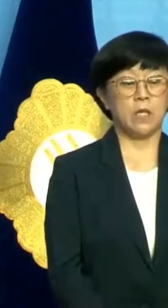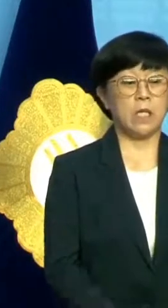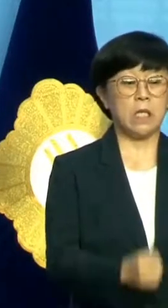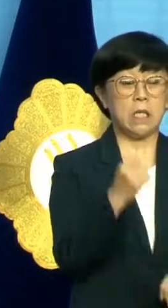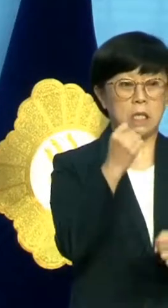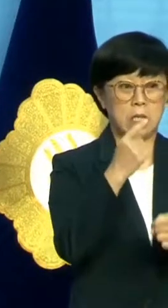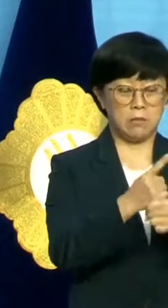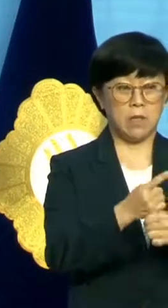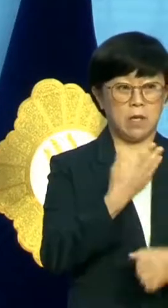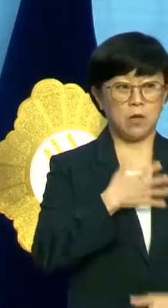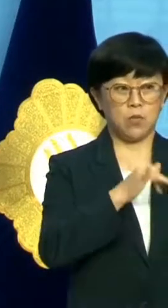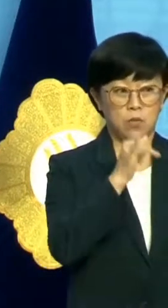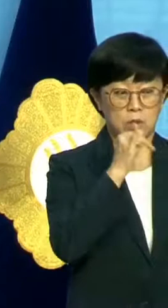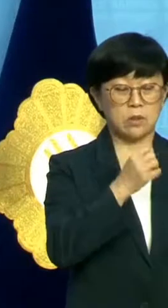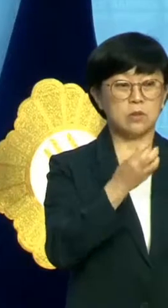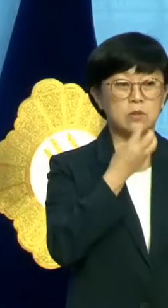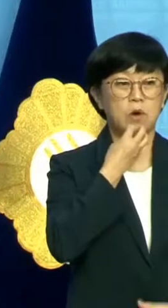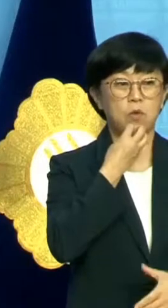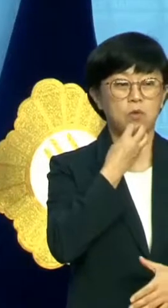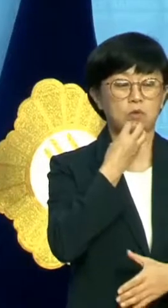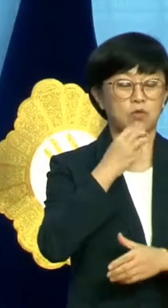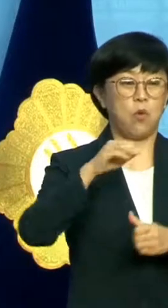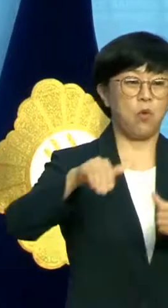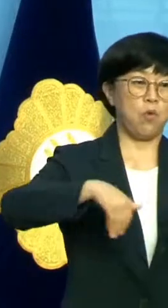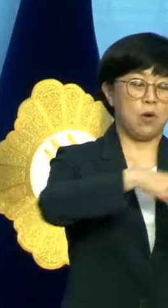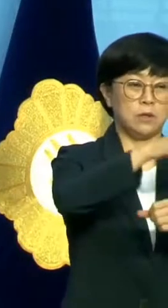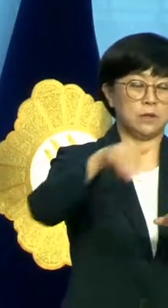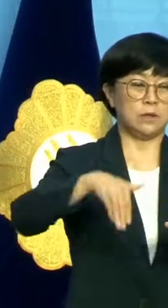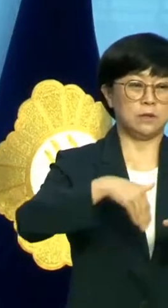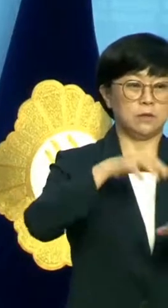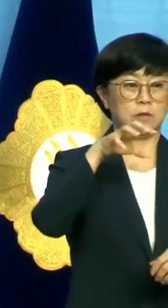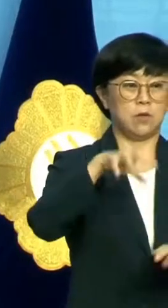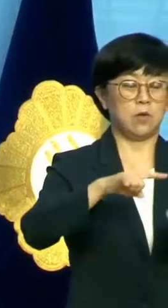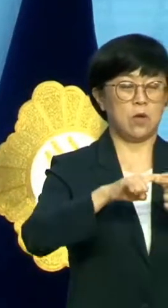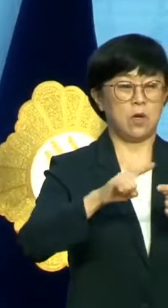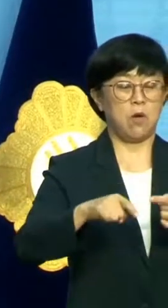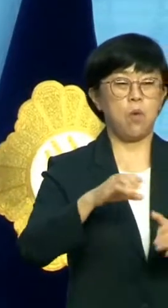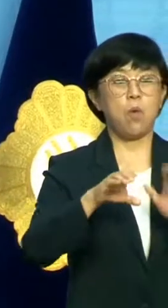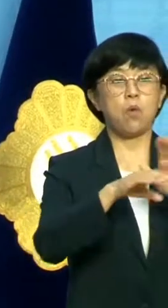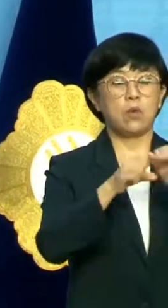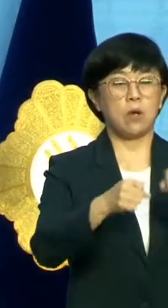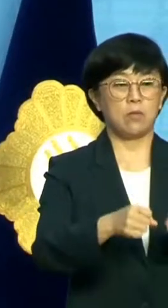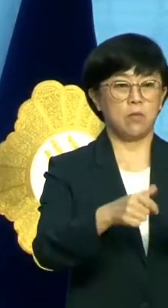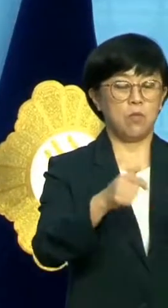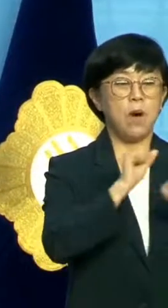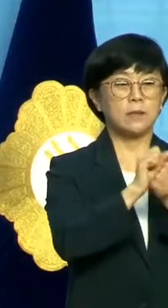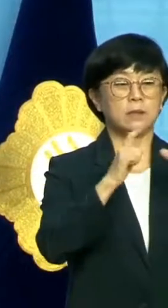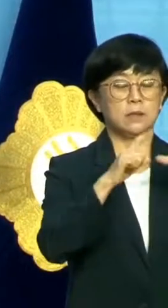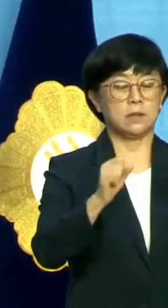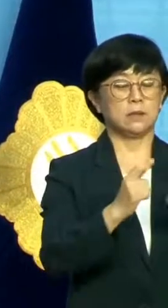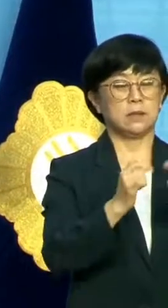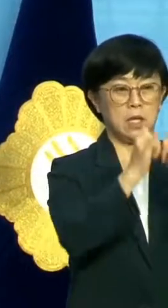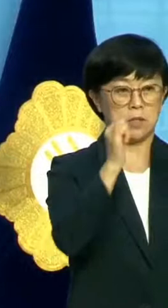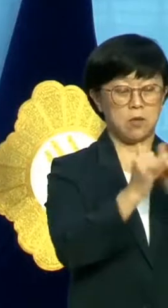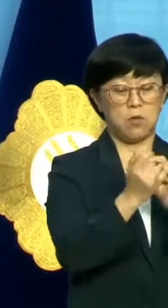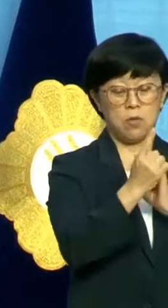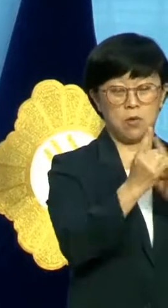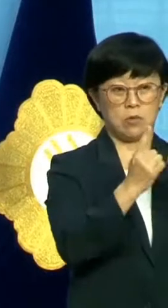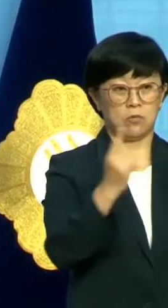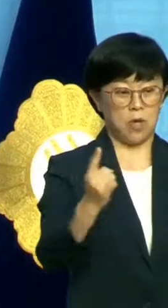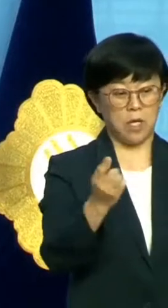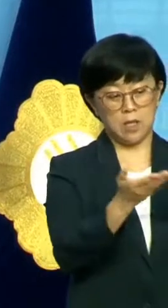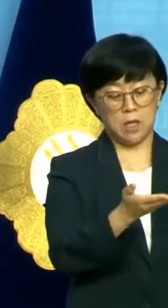이미 주제 아시다시피 서울과 수도권 지역 콜라 1구 확진 자전거로 인해서 사회적 거리도 기가